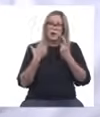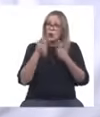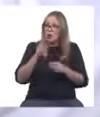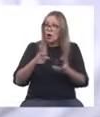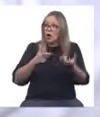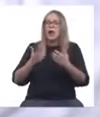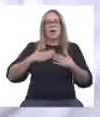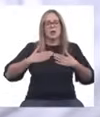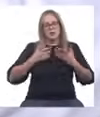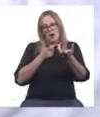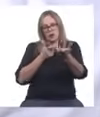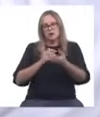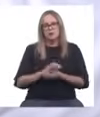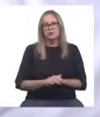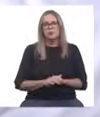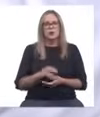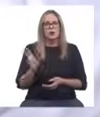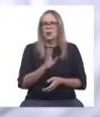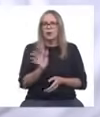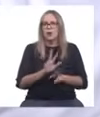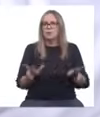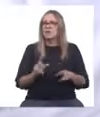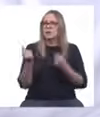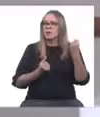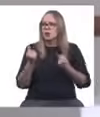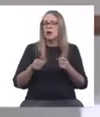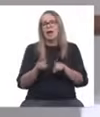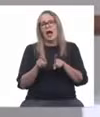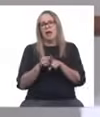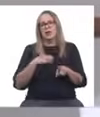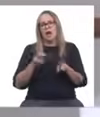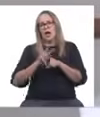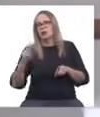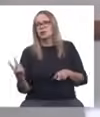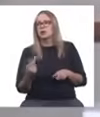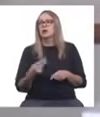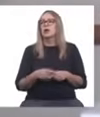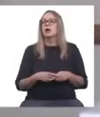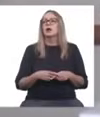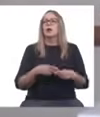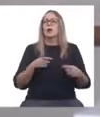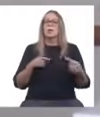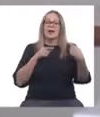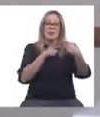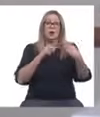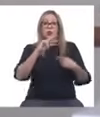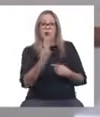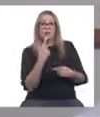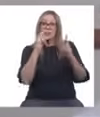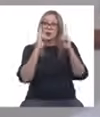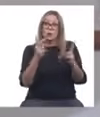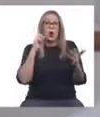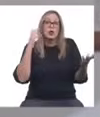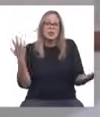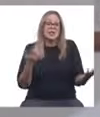הריתי. הוא לא היה במצב. ומי נהג ברכב? אחי, אחי השני. בהתקלות השנייה אמרתי אני כבר אעצור, אני לא יודעת אם זה יש כוחותינו,